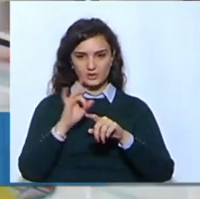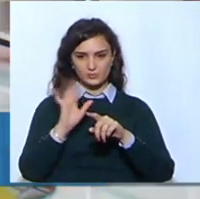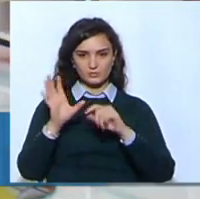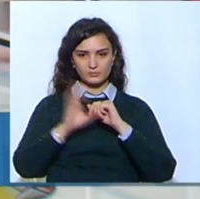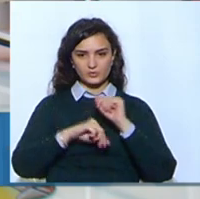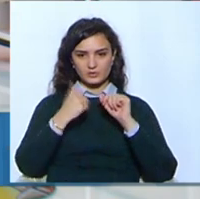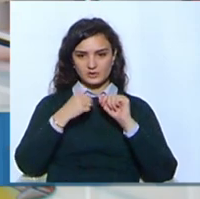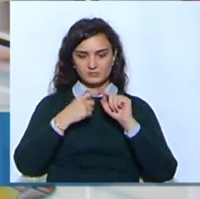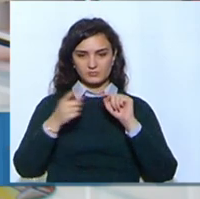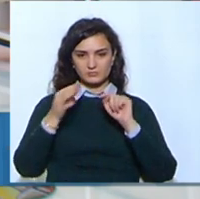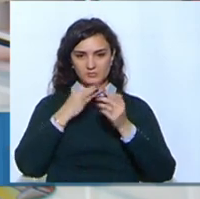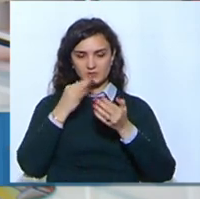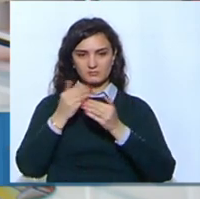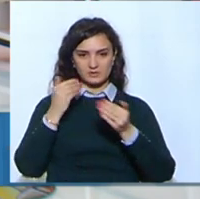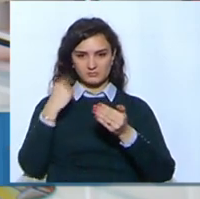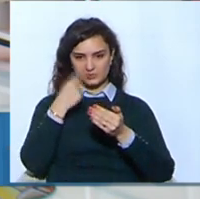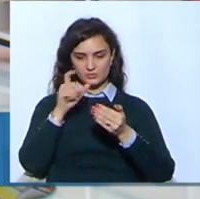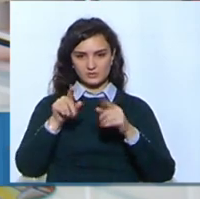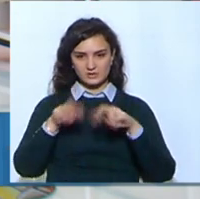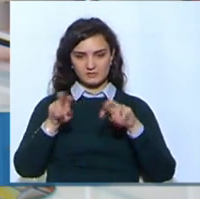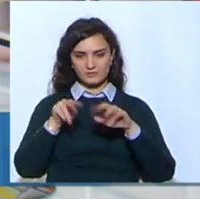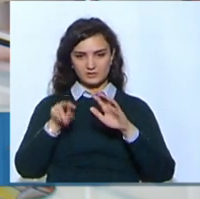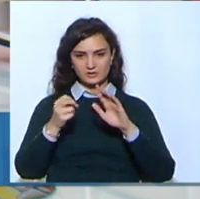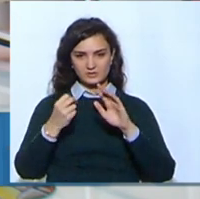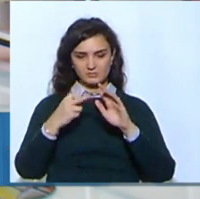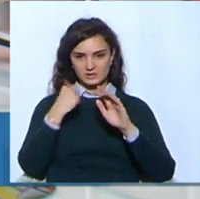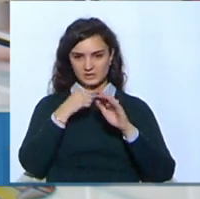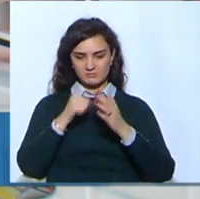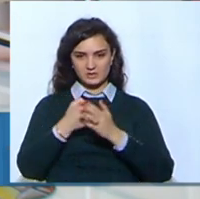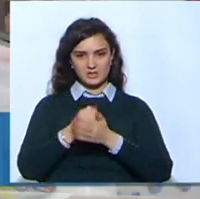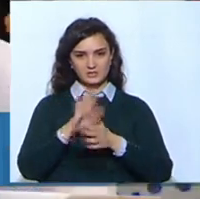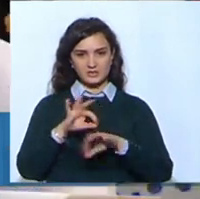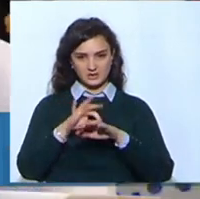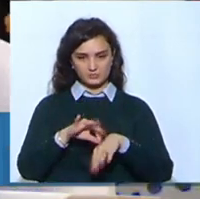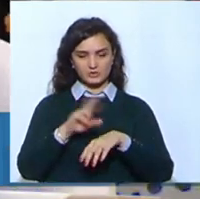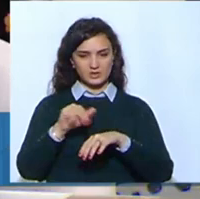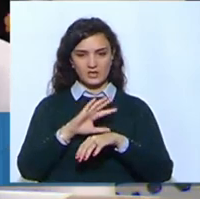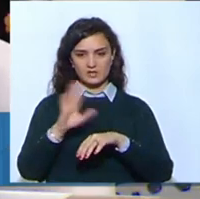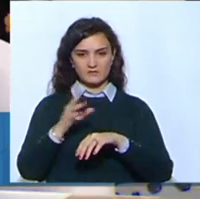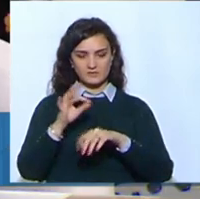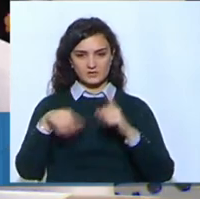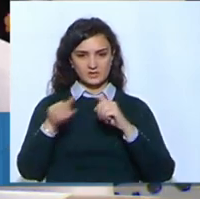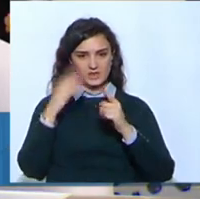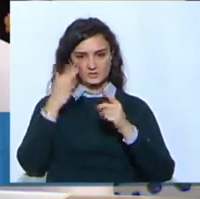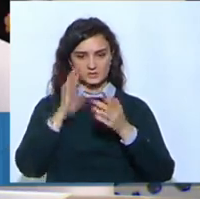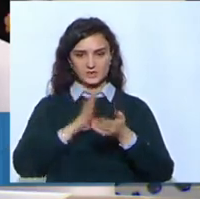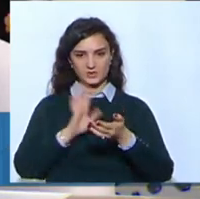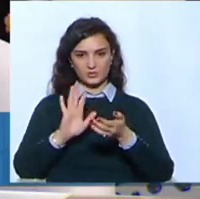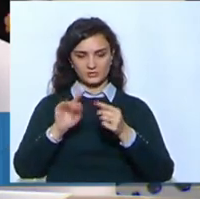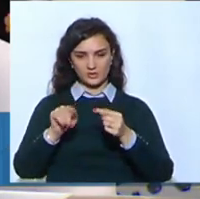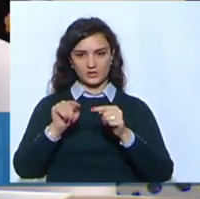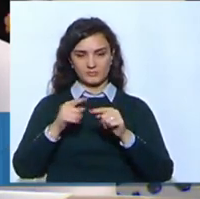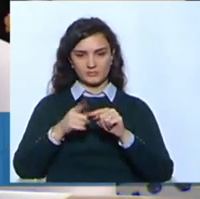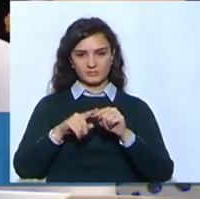წლებში, იმიტომ რომ მანამდე ფიზიკურად ეს კვლევა 2012 წლამდე არ ტარდებოდა საქართველოს და შესაბამისად არც არავის არანაირი წარმოდგენა არ ჰქონდა